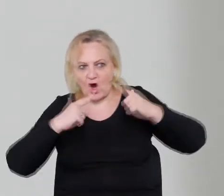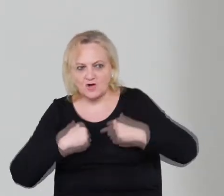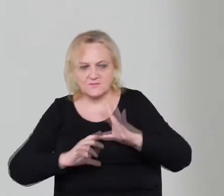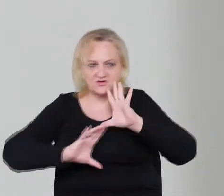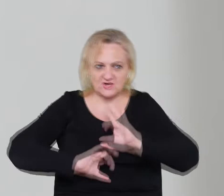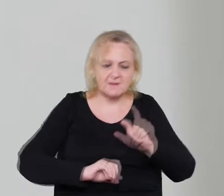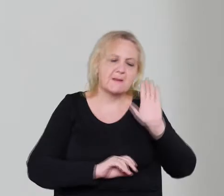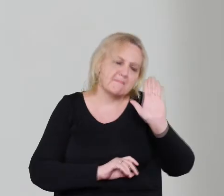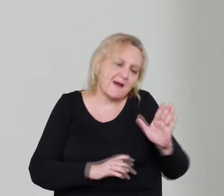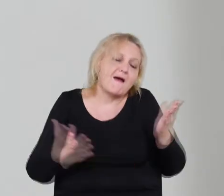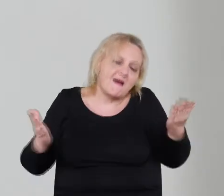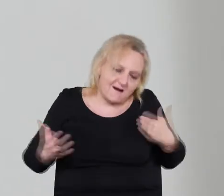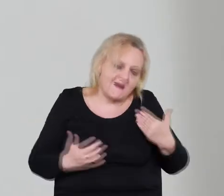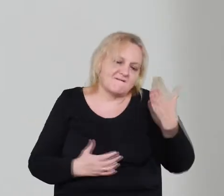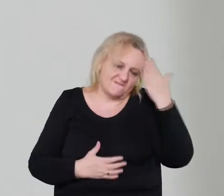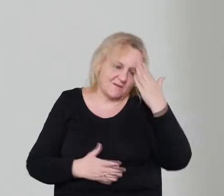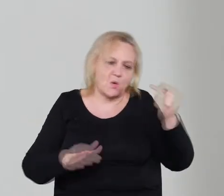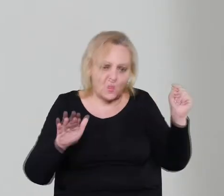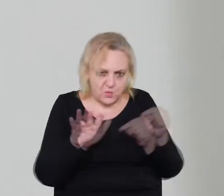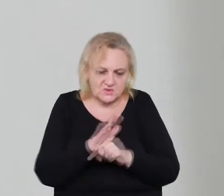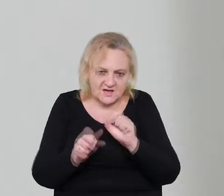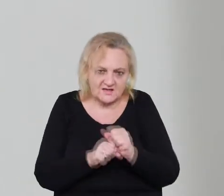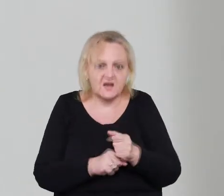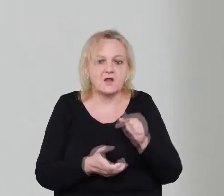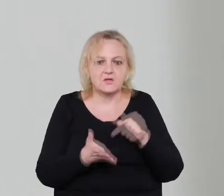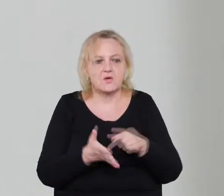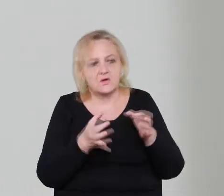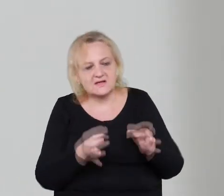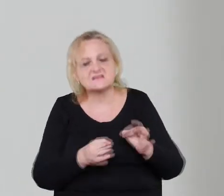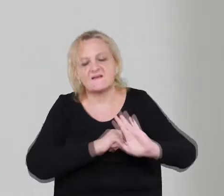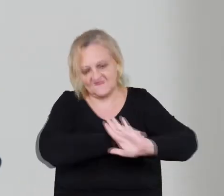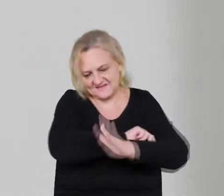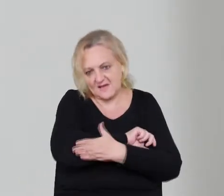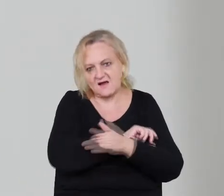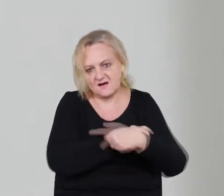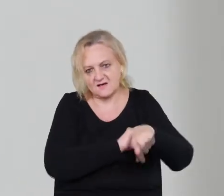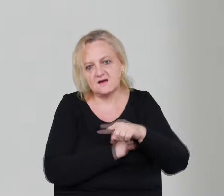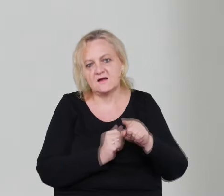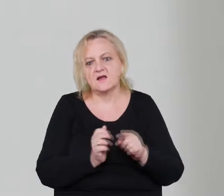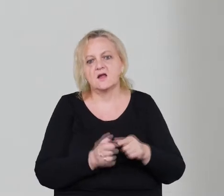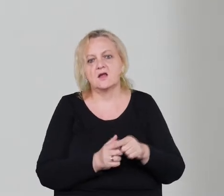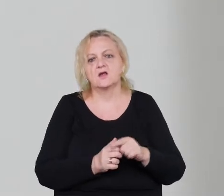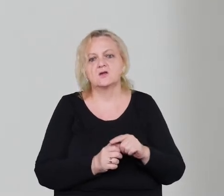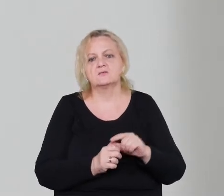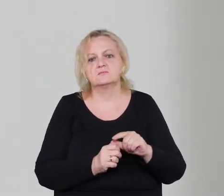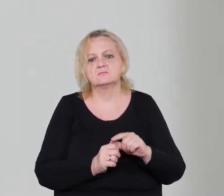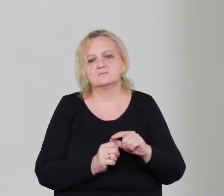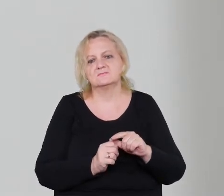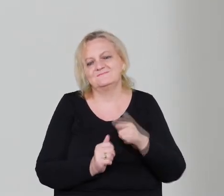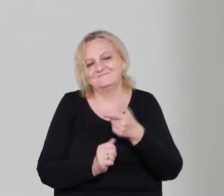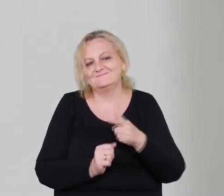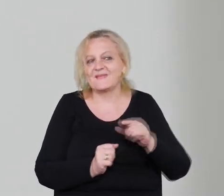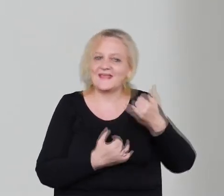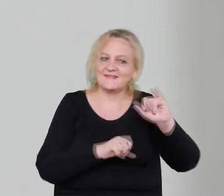cierpienia i tego że uciekają to też że tak powiem ich obecność tam została wsparta przez siły trzecie które jakby